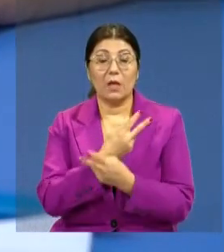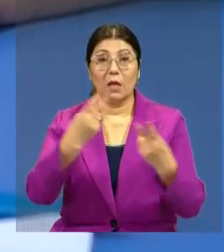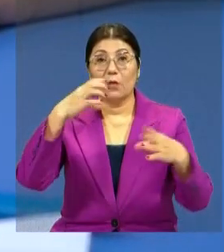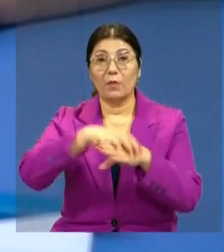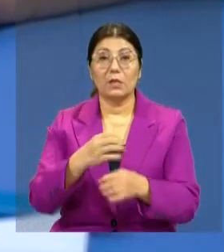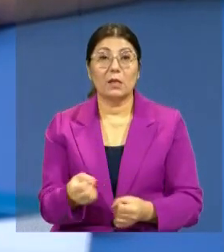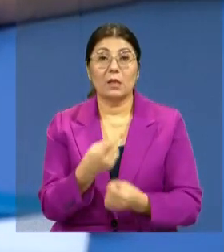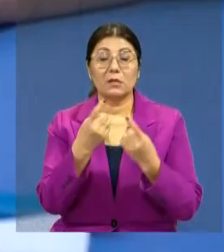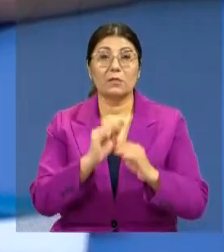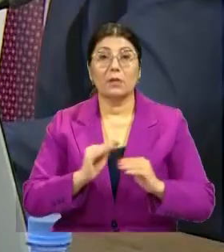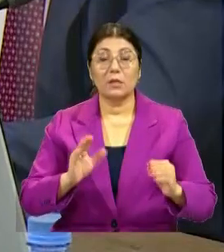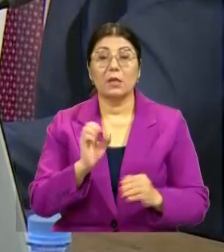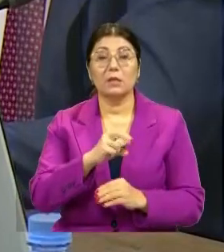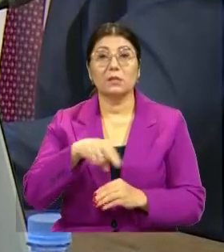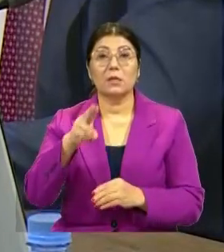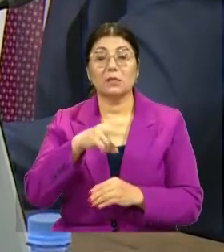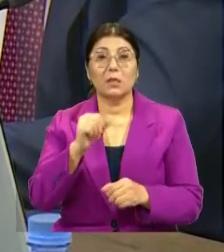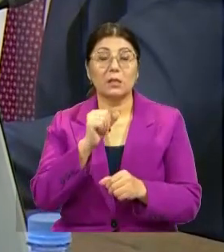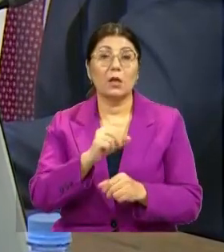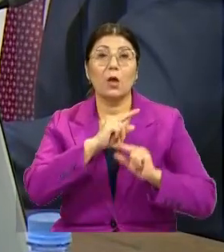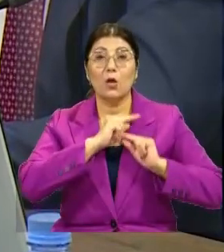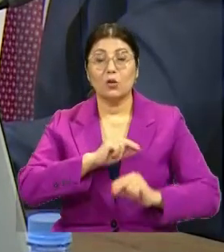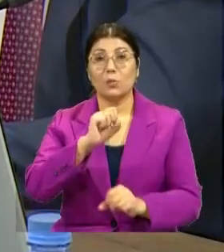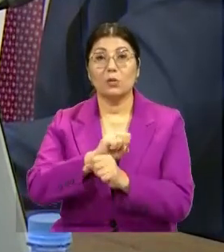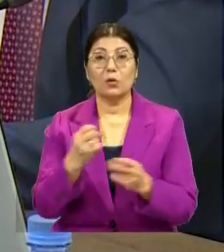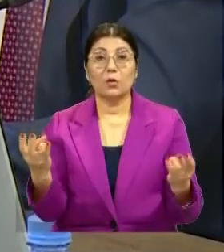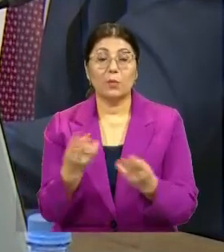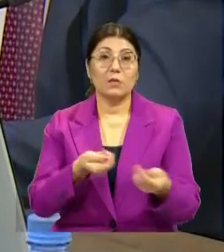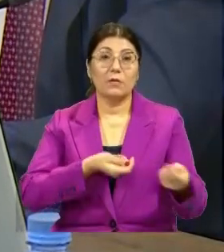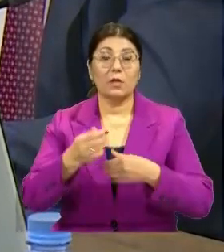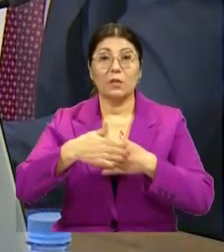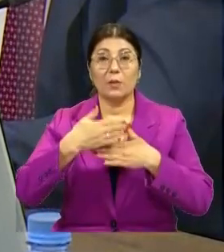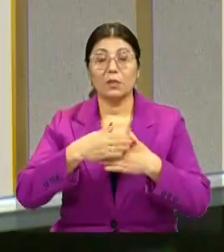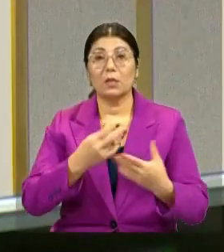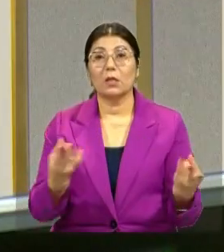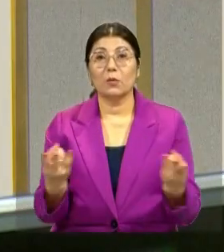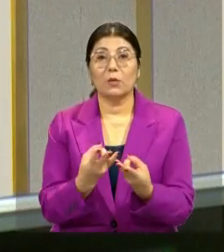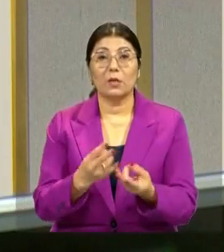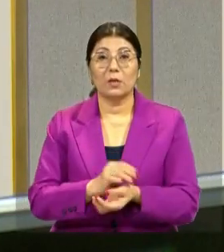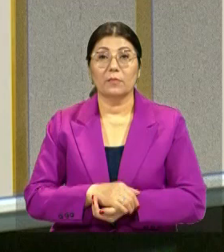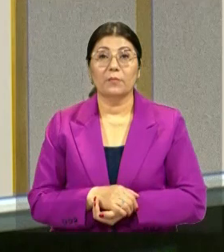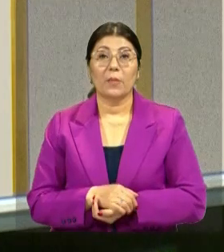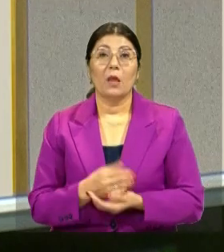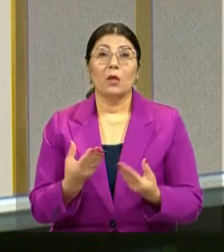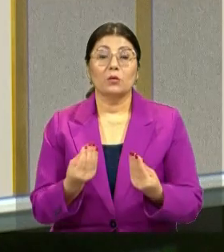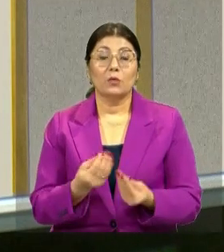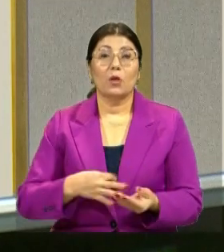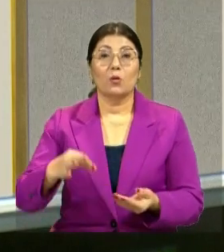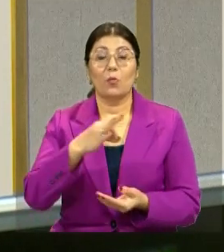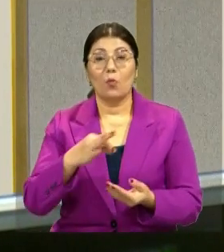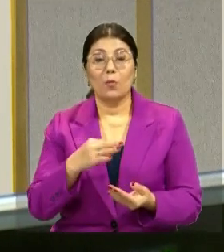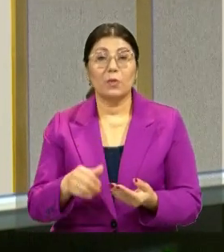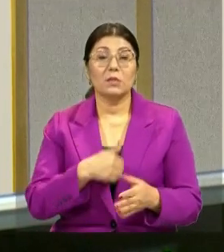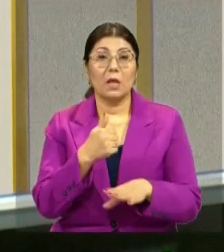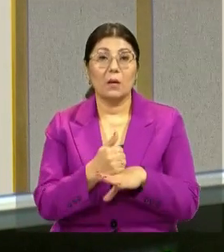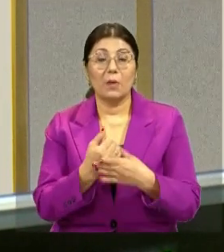анықталса, онда балабақшаның жұмысы дереу тоқтатылуы керек. Басшылар жазалануы тиіс, деді Асхат Шахаров. Сондай-ақ облыс әкімі